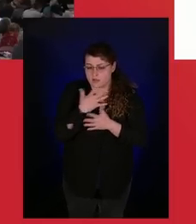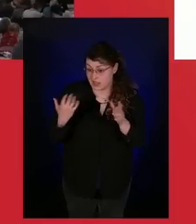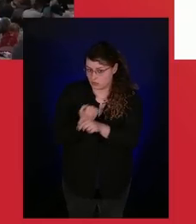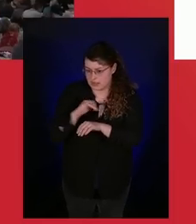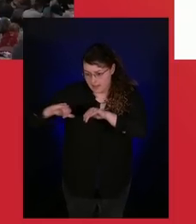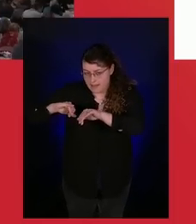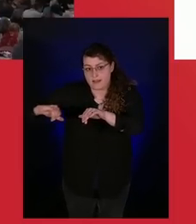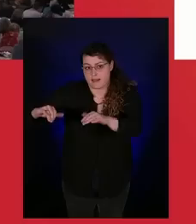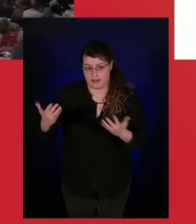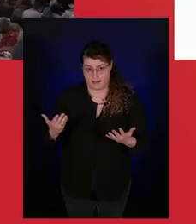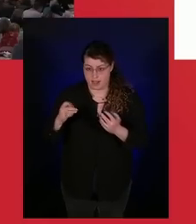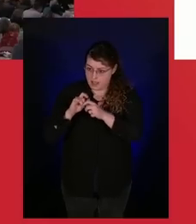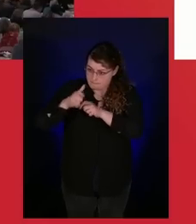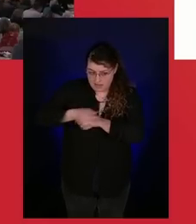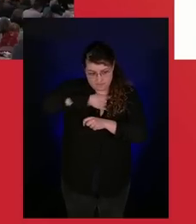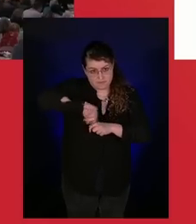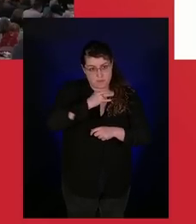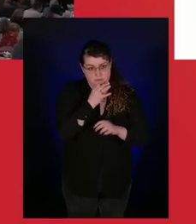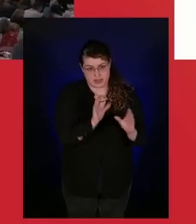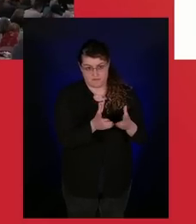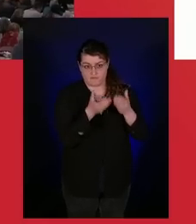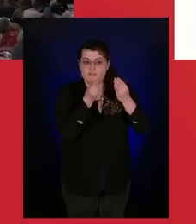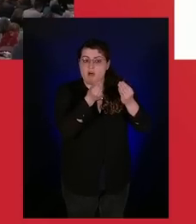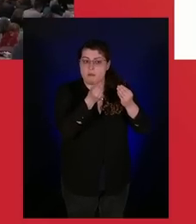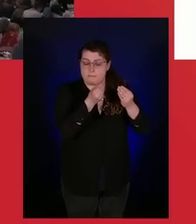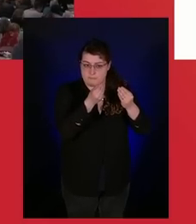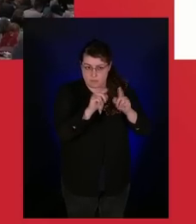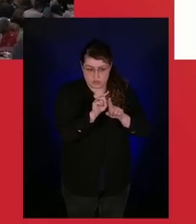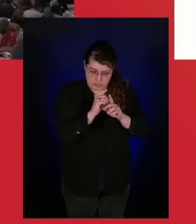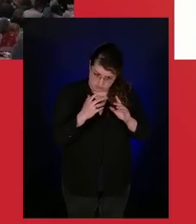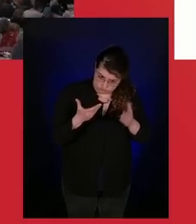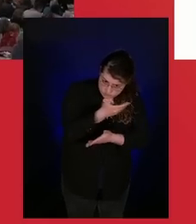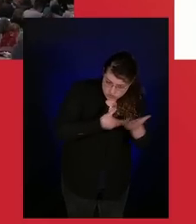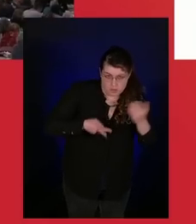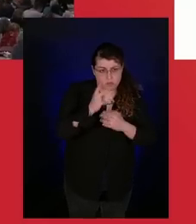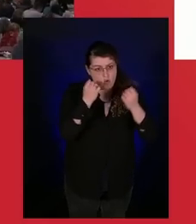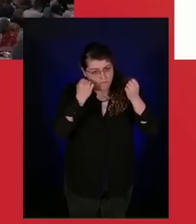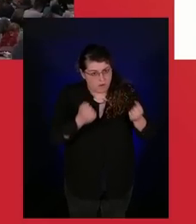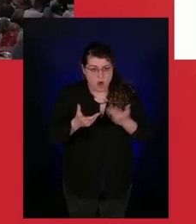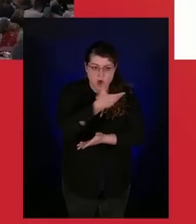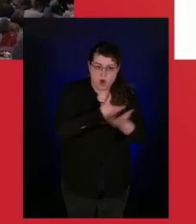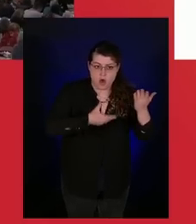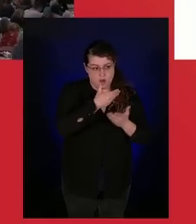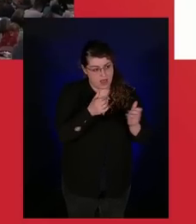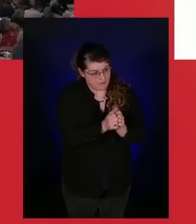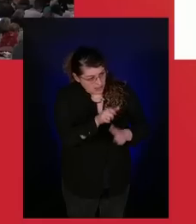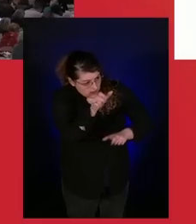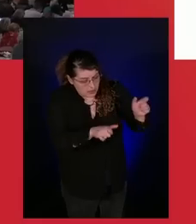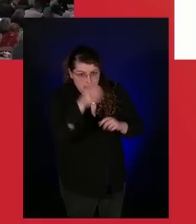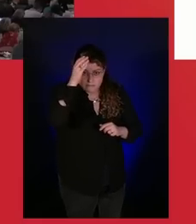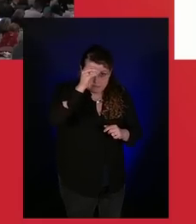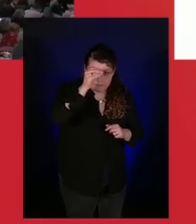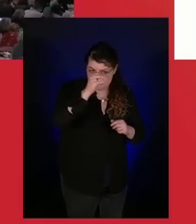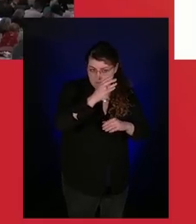Cela nous a permis de nous former, de renforcer nos échanges avec les professions et